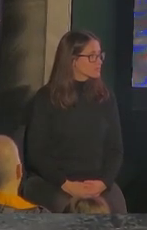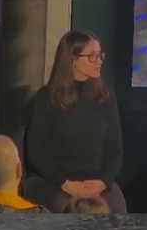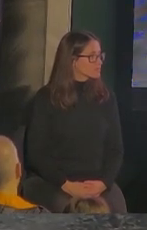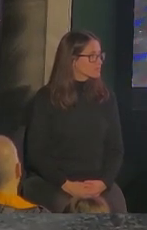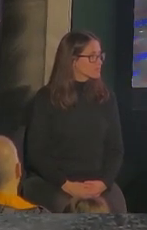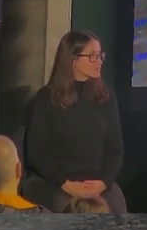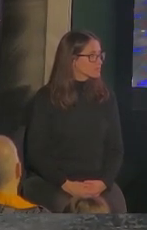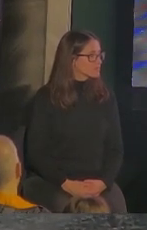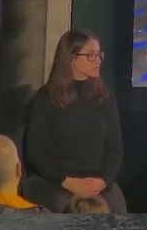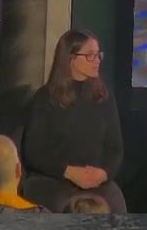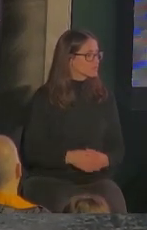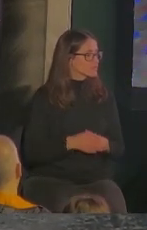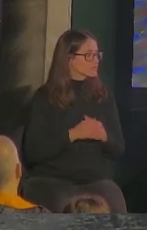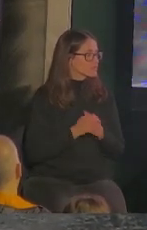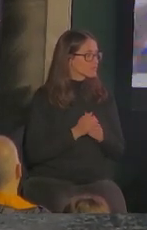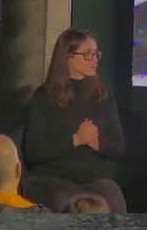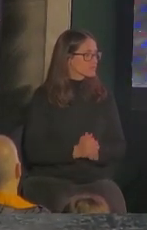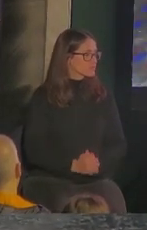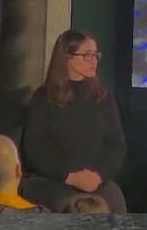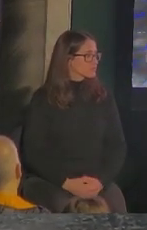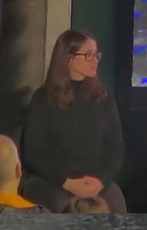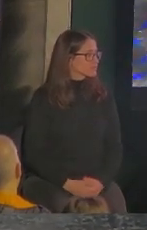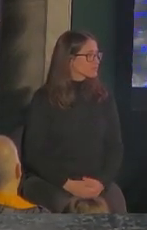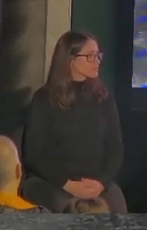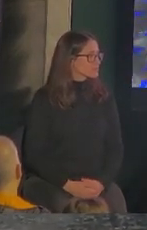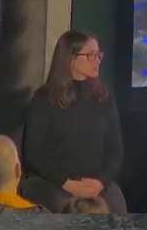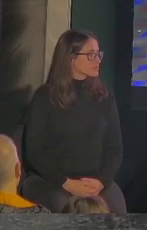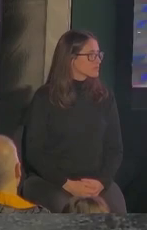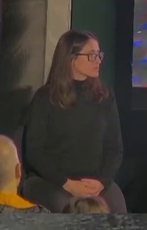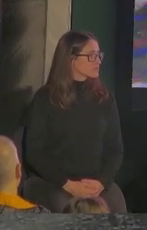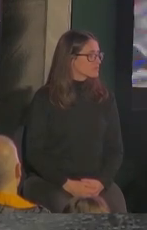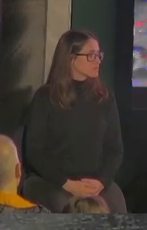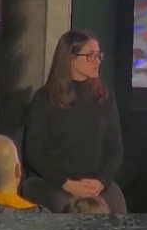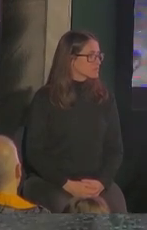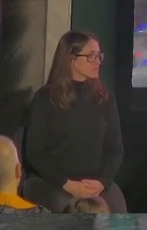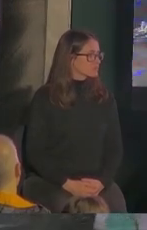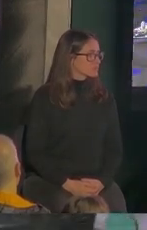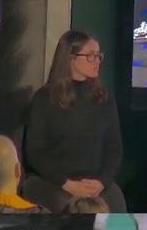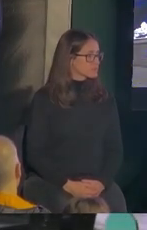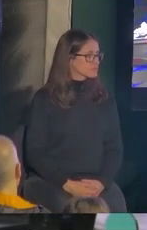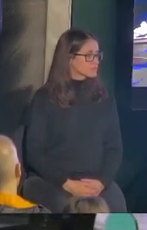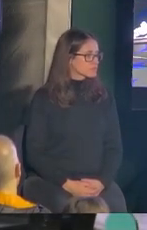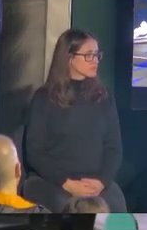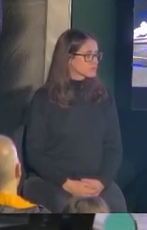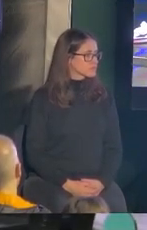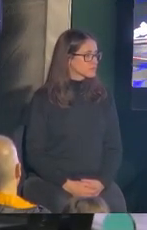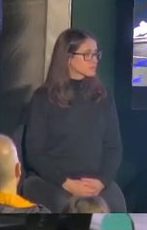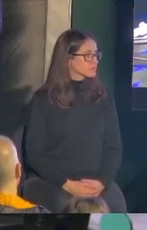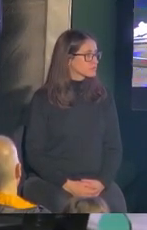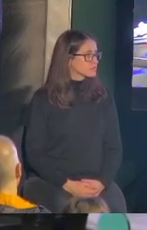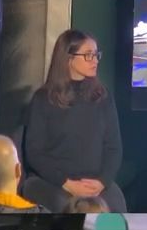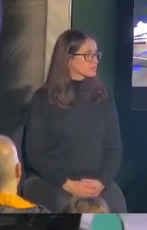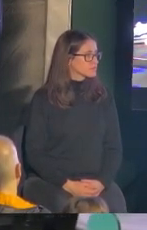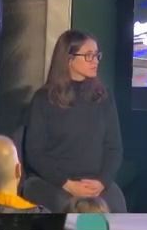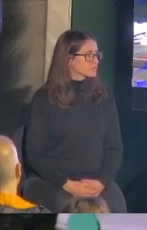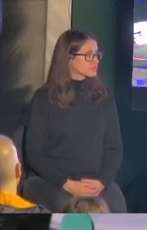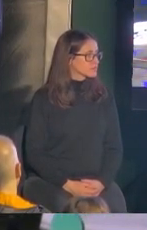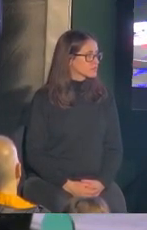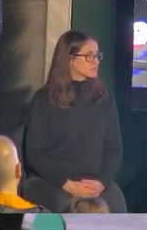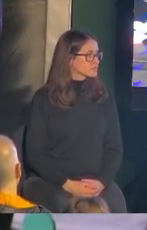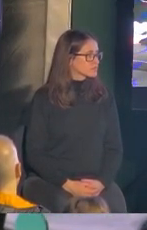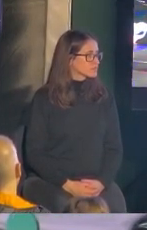amb l'espatuleta aquesta, el que fa és també netejar-ho, perquè ens quedi ben llis.